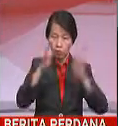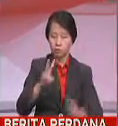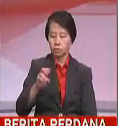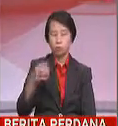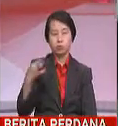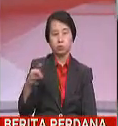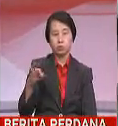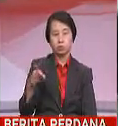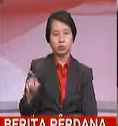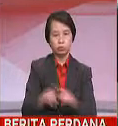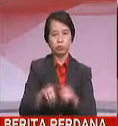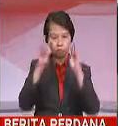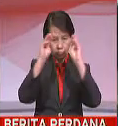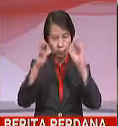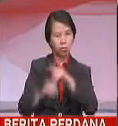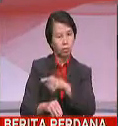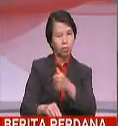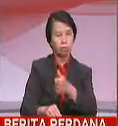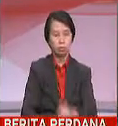2019 sebagai